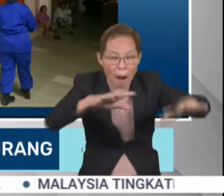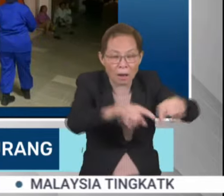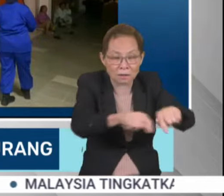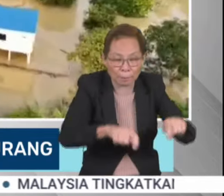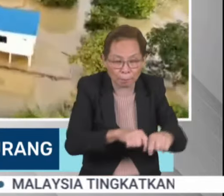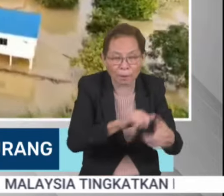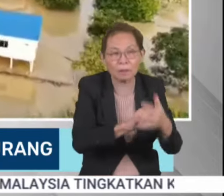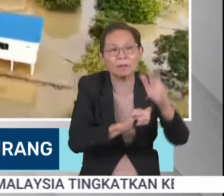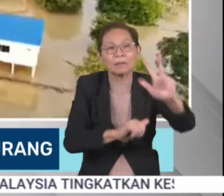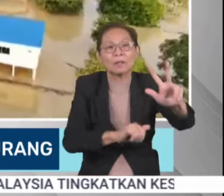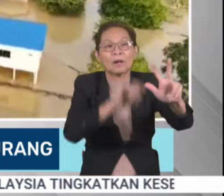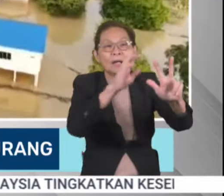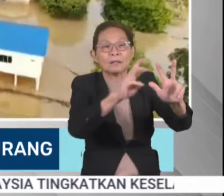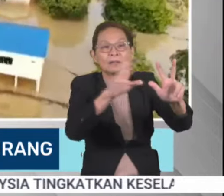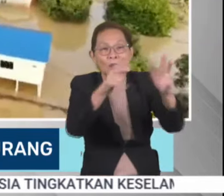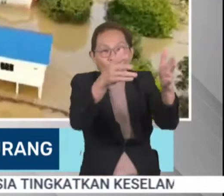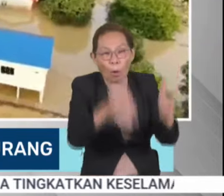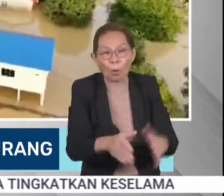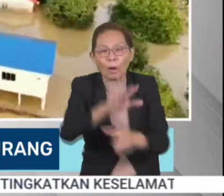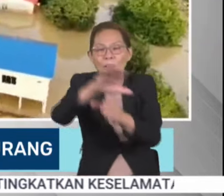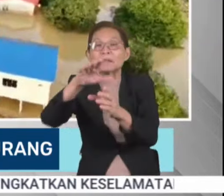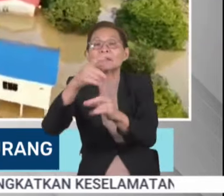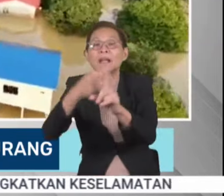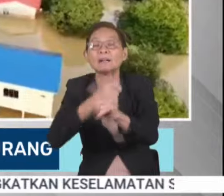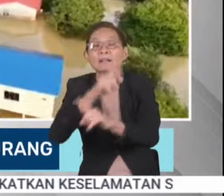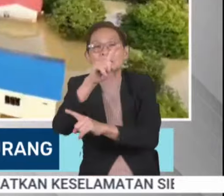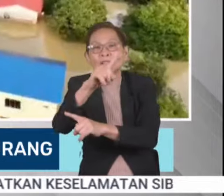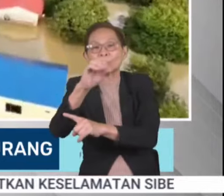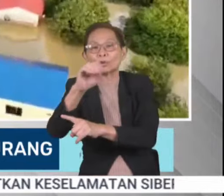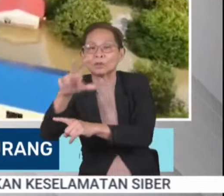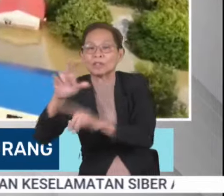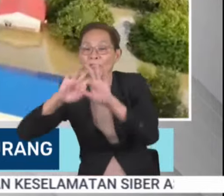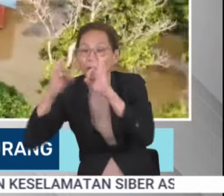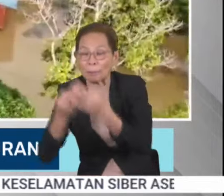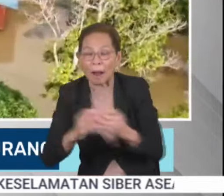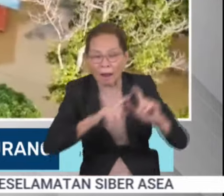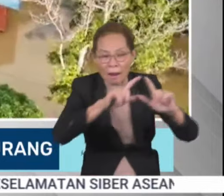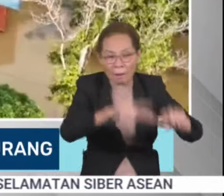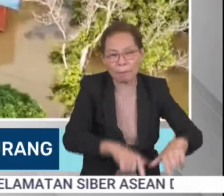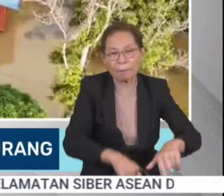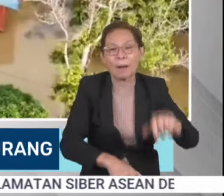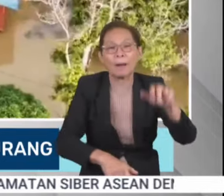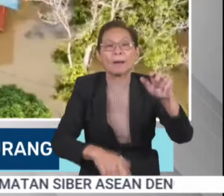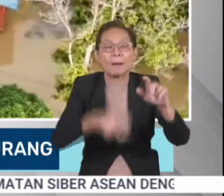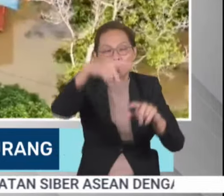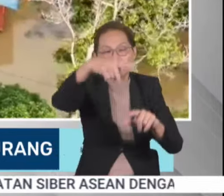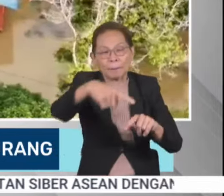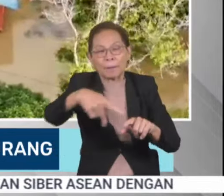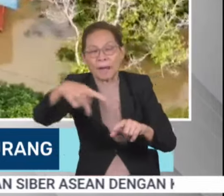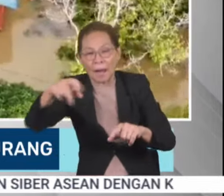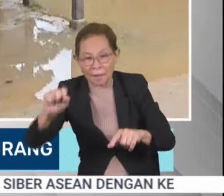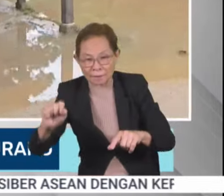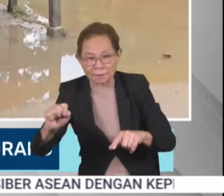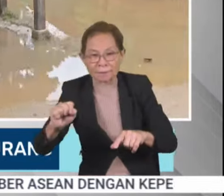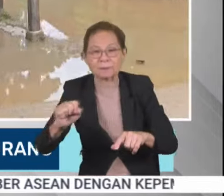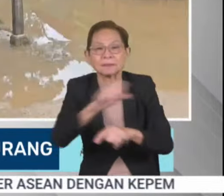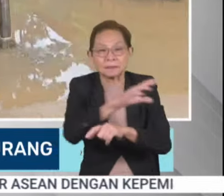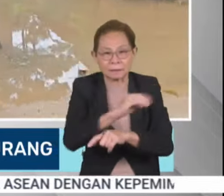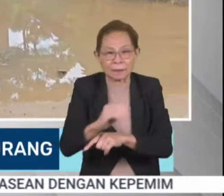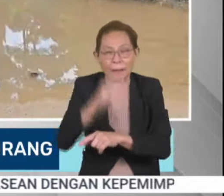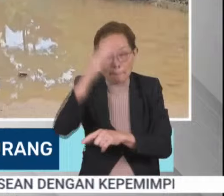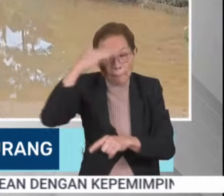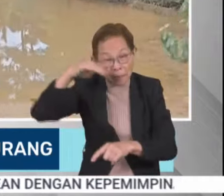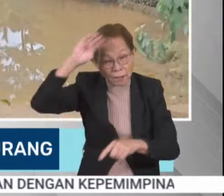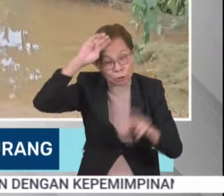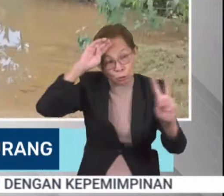berkenaan adalah 363 orang daripada 103 keluarga. Mereka ditempatkan di PPS Dewan SMK Seri Semantan. Di